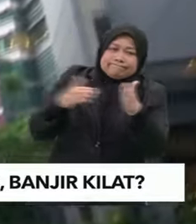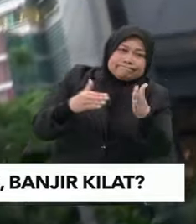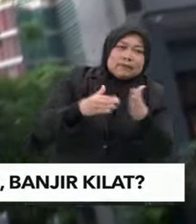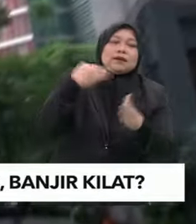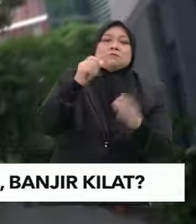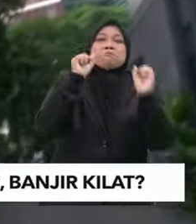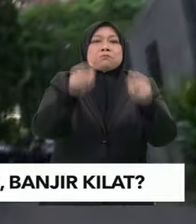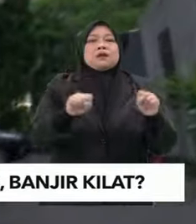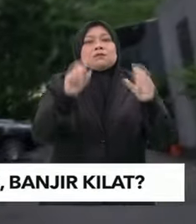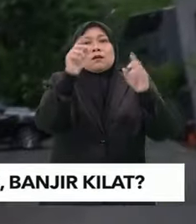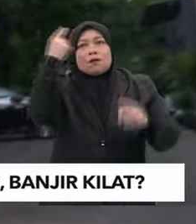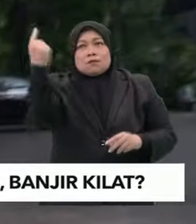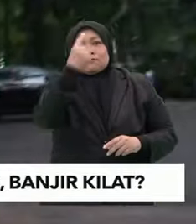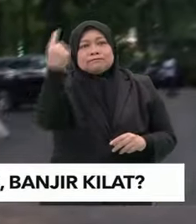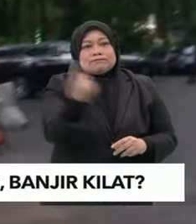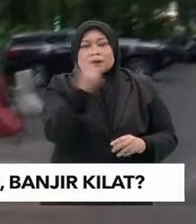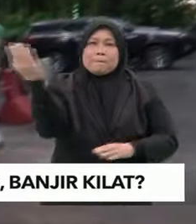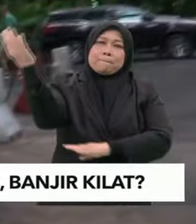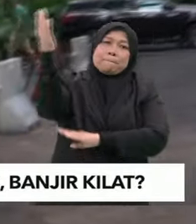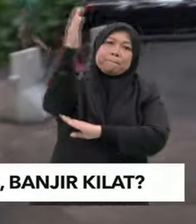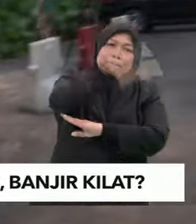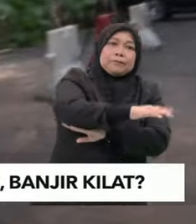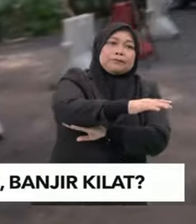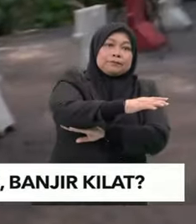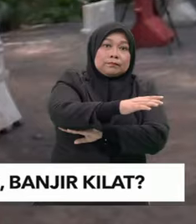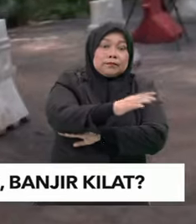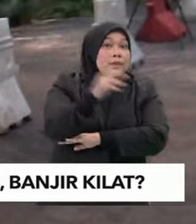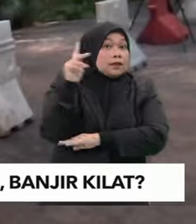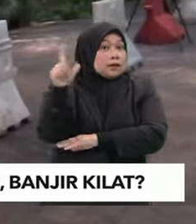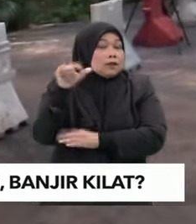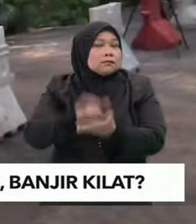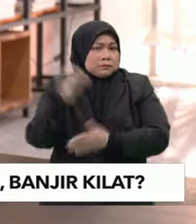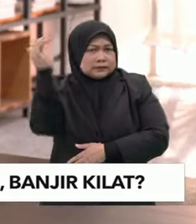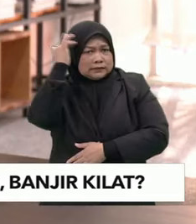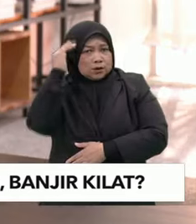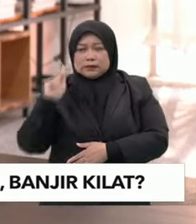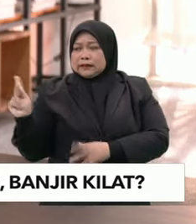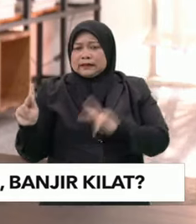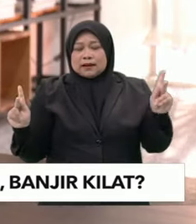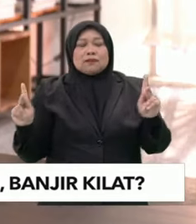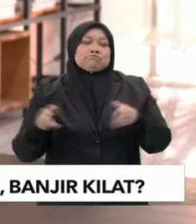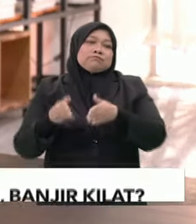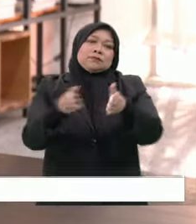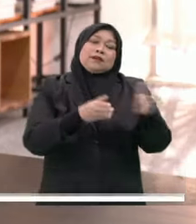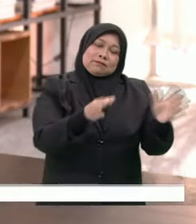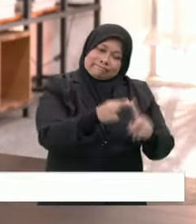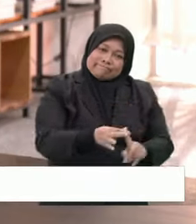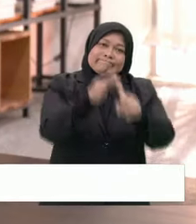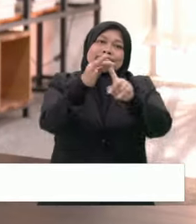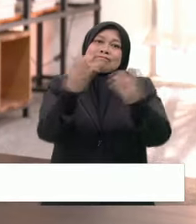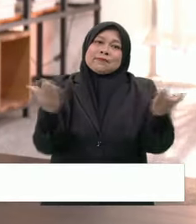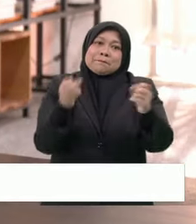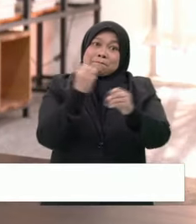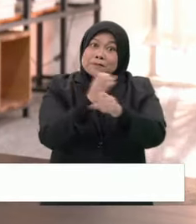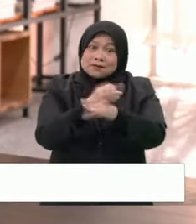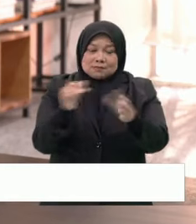lalu membentuk pusaran yang boleh menumbangkan pokok. Kuala Lumpur ni kita kena tahu sebelah kiri kanan jalan ni biasanya, especially jalan-jalan macam in